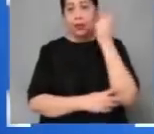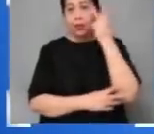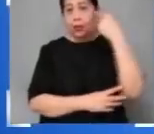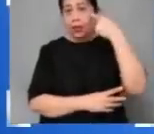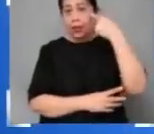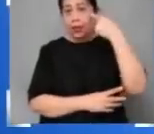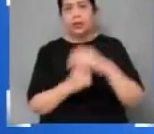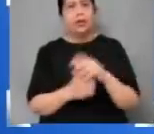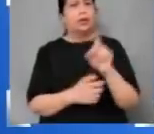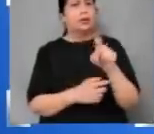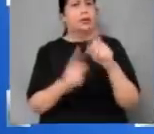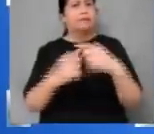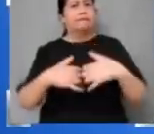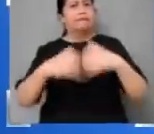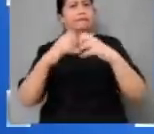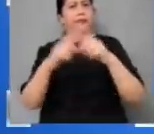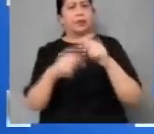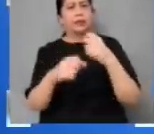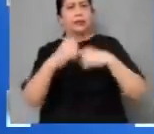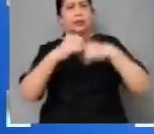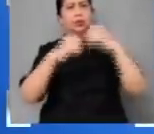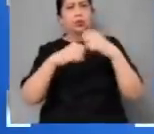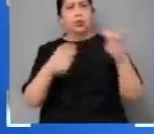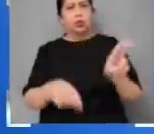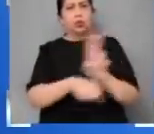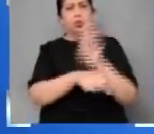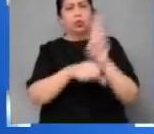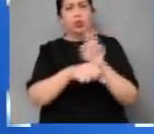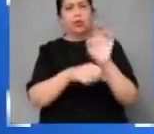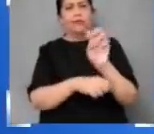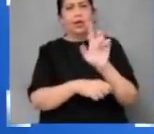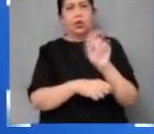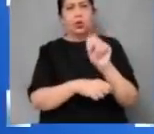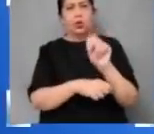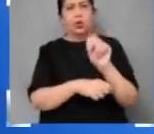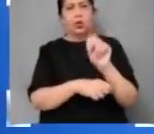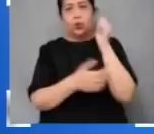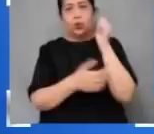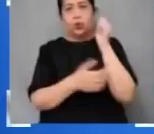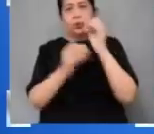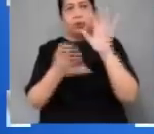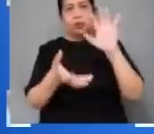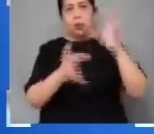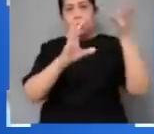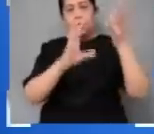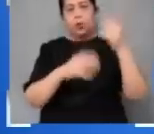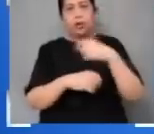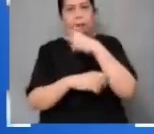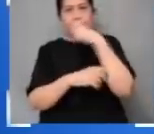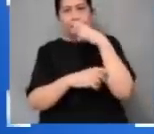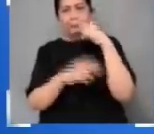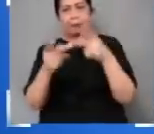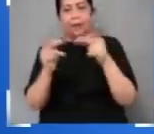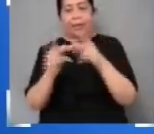kailangan magtayo ng mga istrukturang magagamit bilang evacuation center tuwing kalamidad at drying facilities ng mga magsasaka